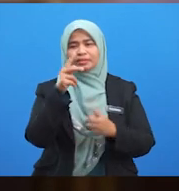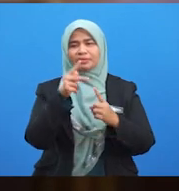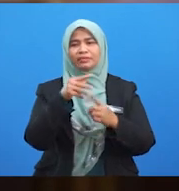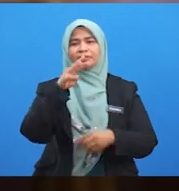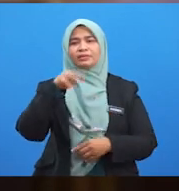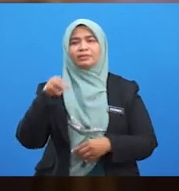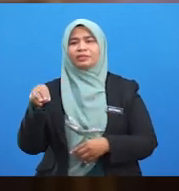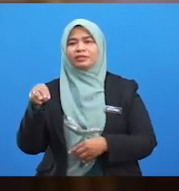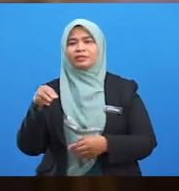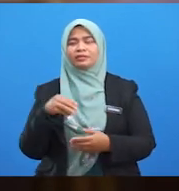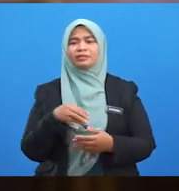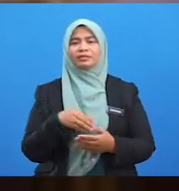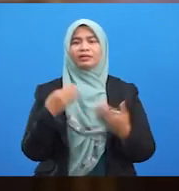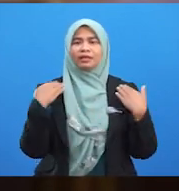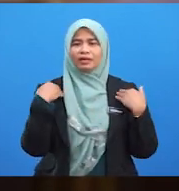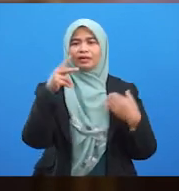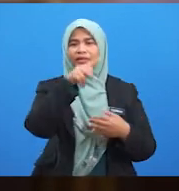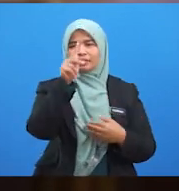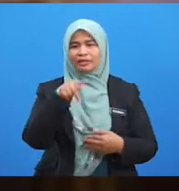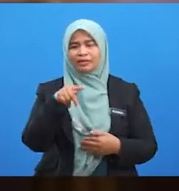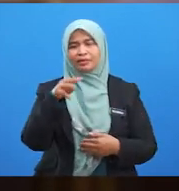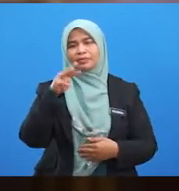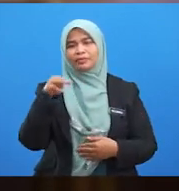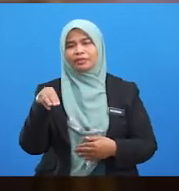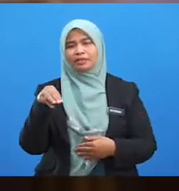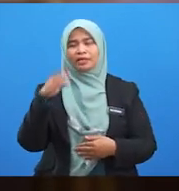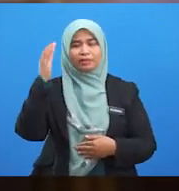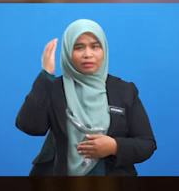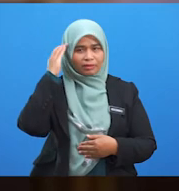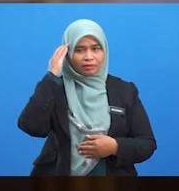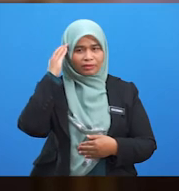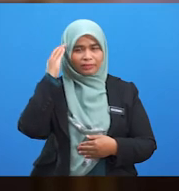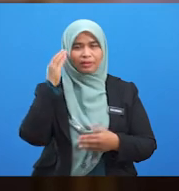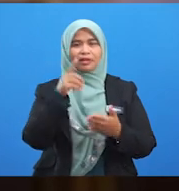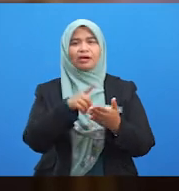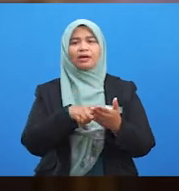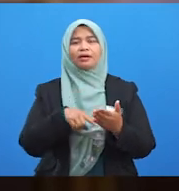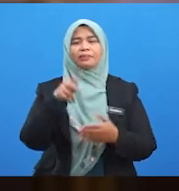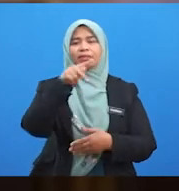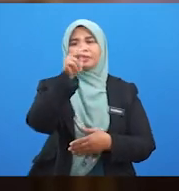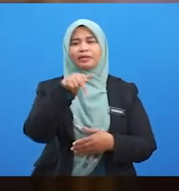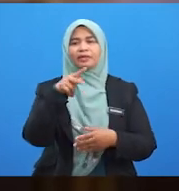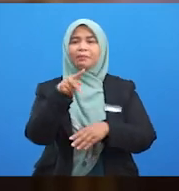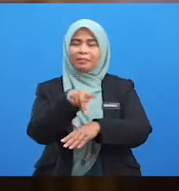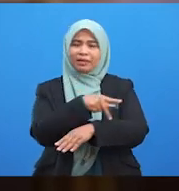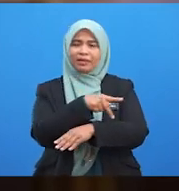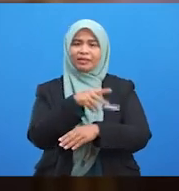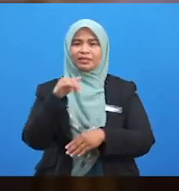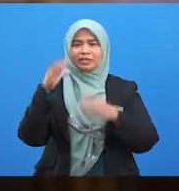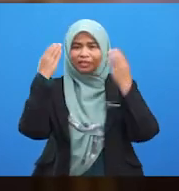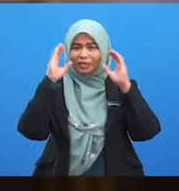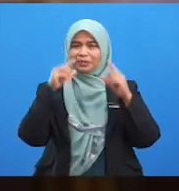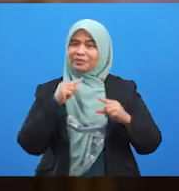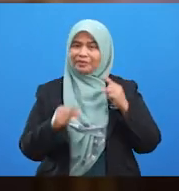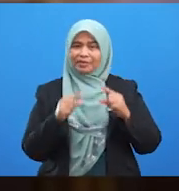murid-murid, adakah murid-murid mengetahui apakah pakaian yang cikgu